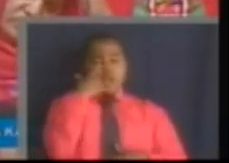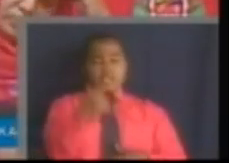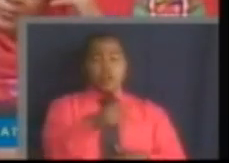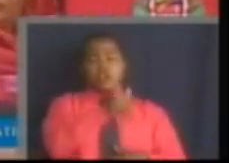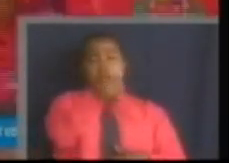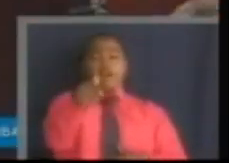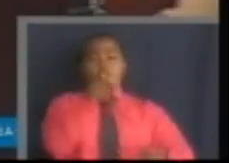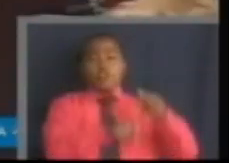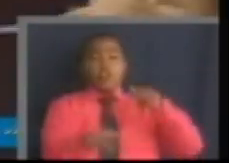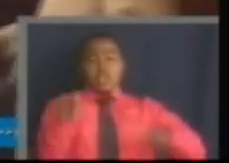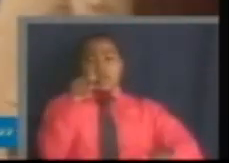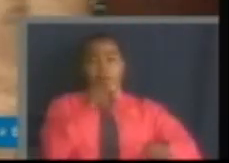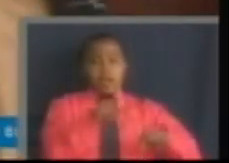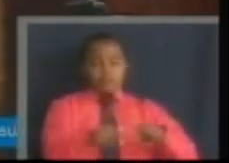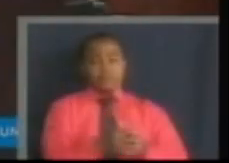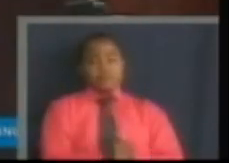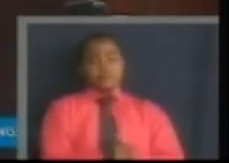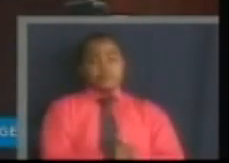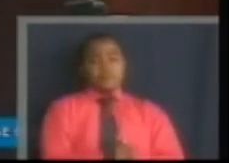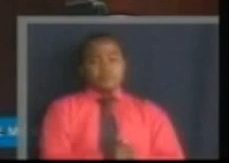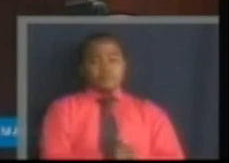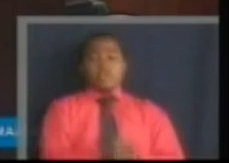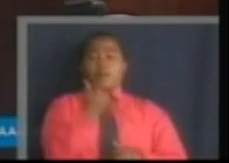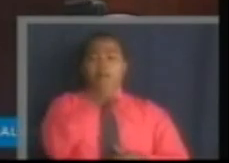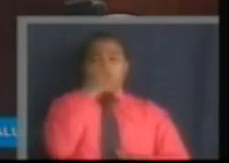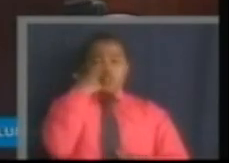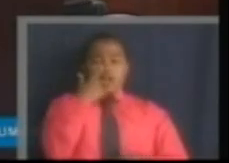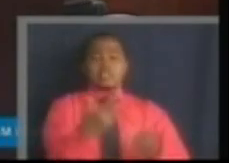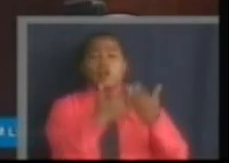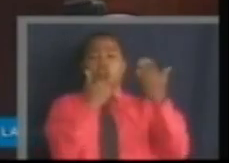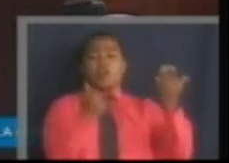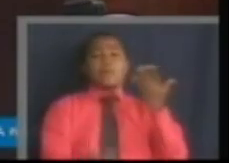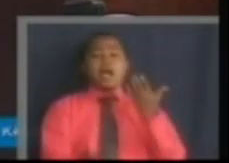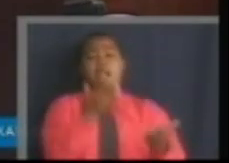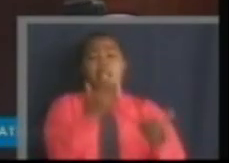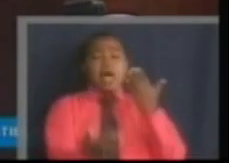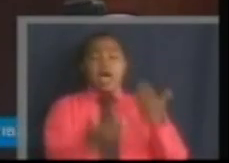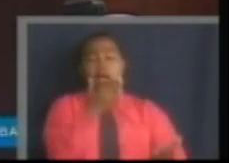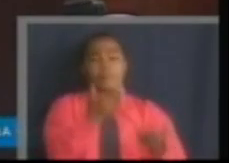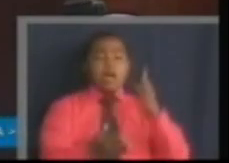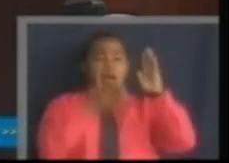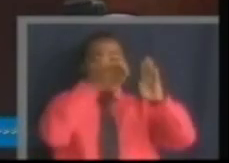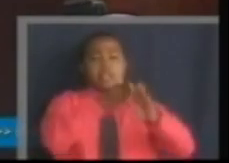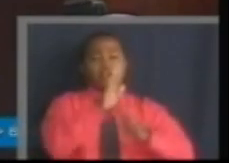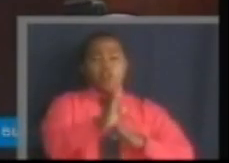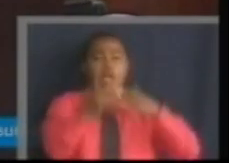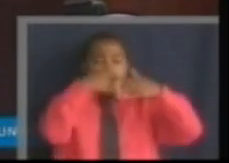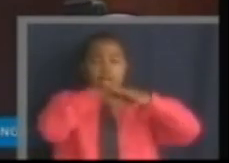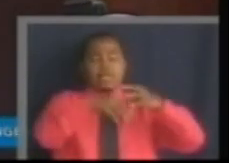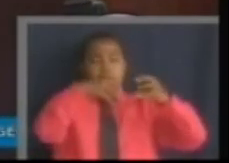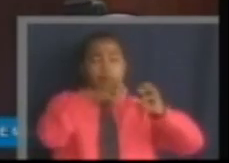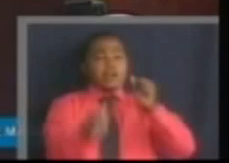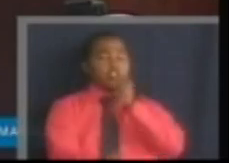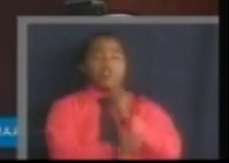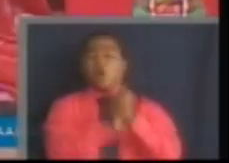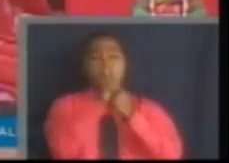Wenye ulemavu walilalamikia uwakilishi huo bado wataona kwamba pengine maslahi yao ndani ya kamati ya uongozi hayawakilishi